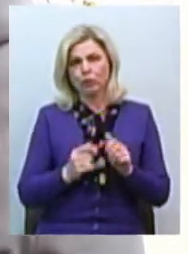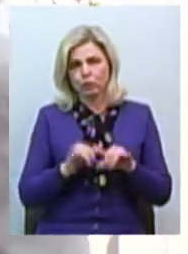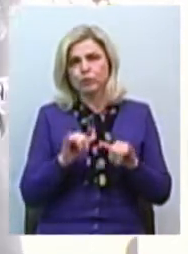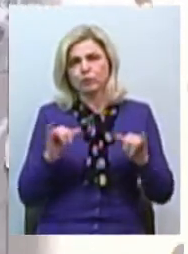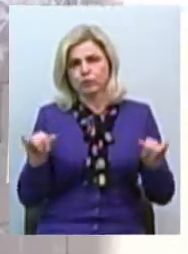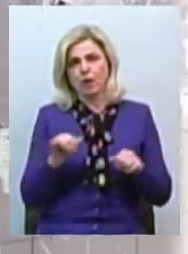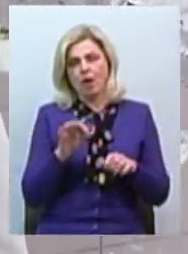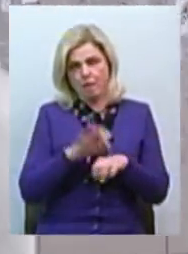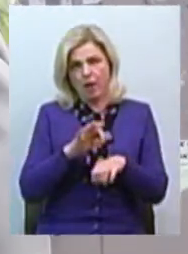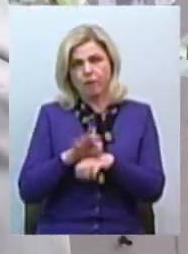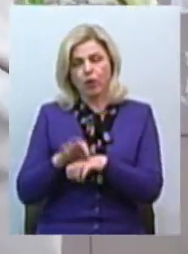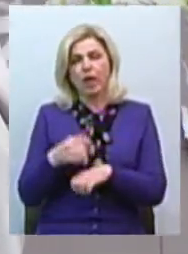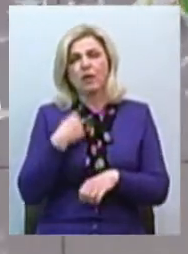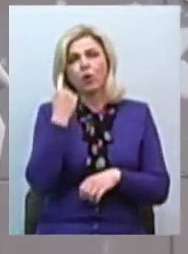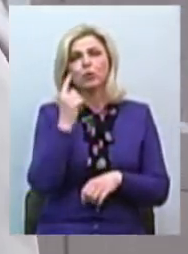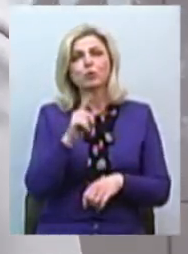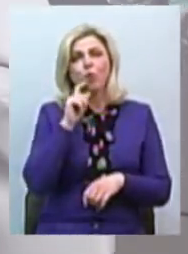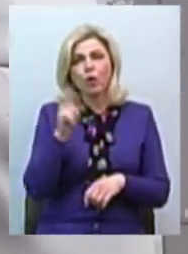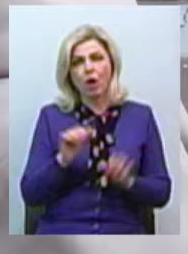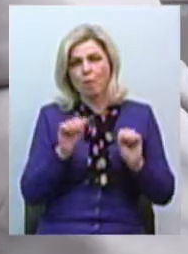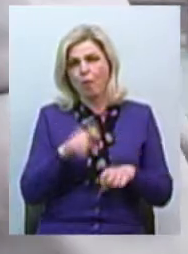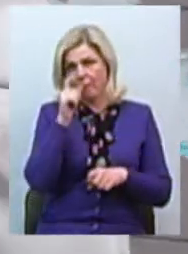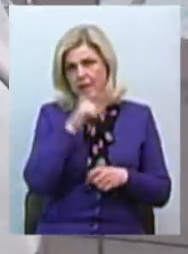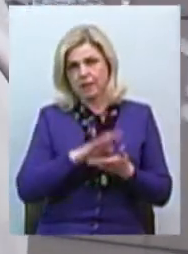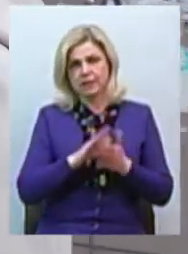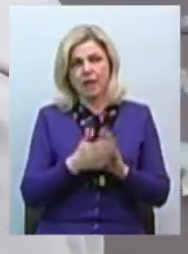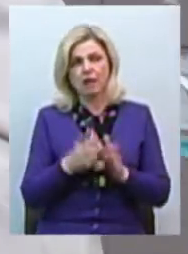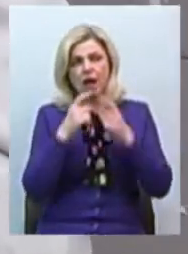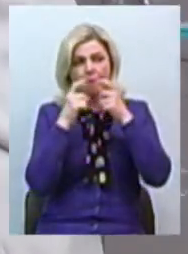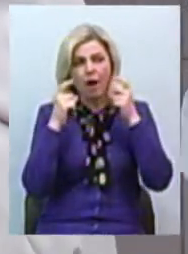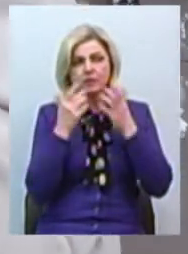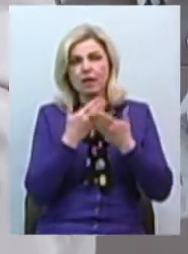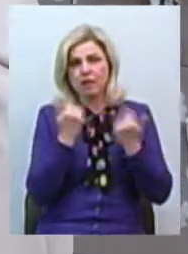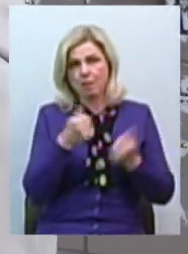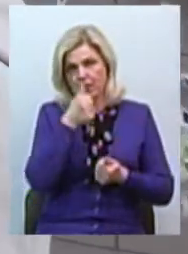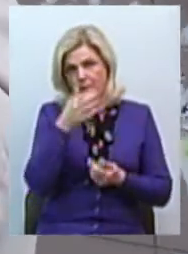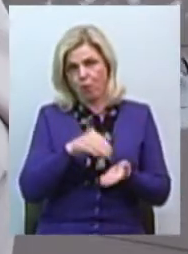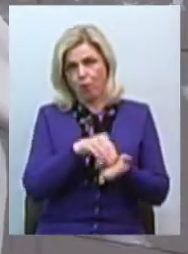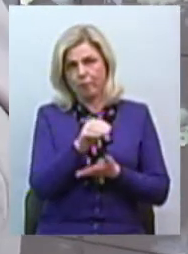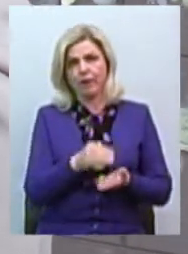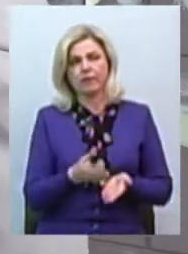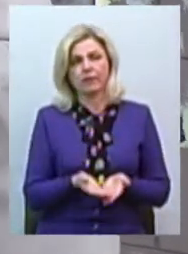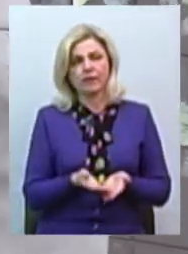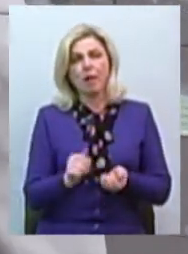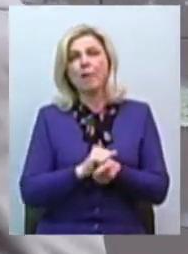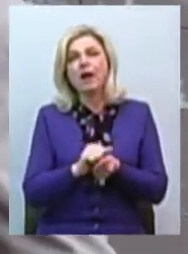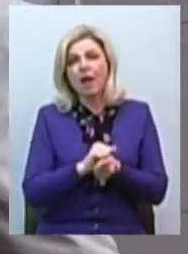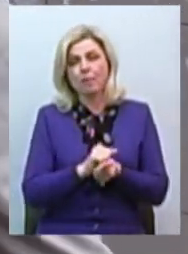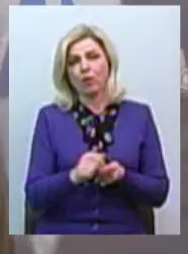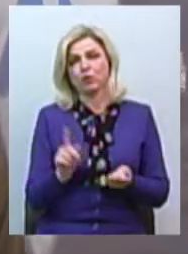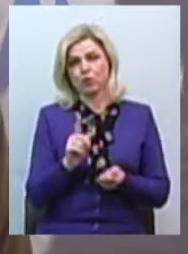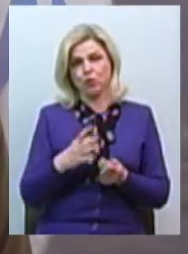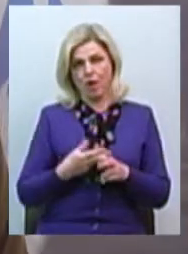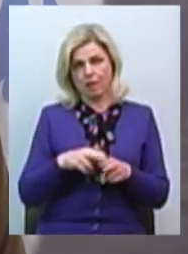захворюваність. Я гадаю, що країна може бути в поганому стані. Ось масок немає, не можемо купити. Перемо. Куди це годиться? Колишній